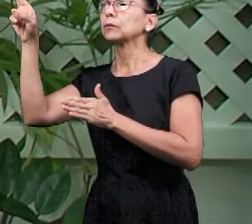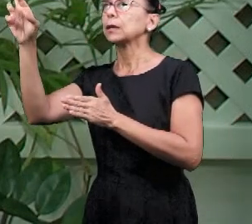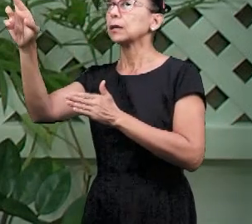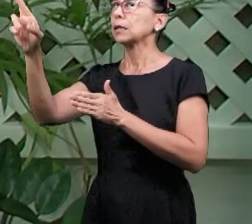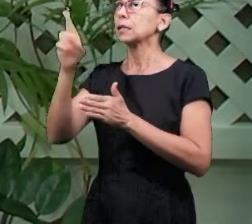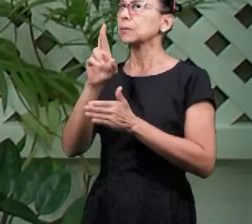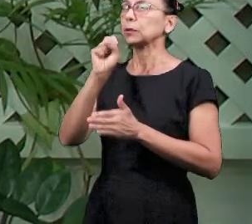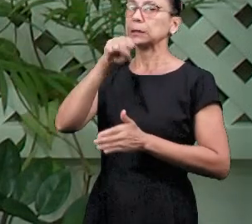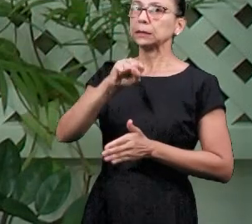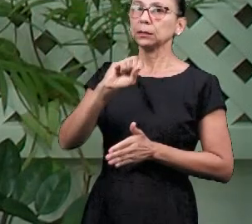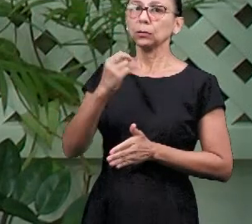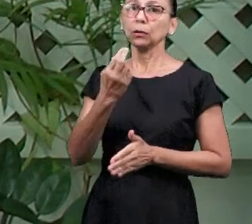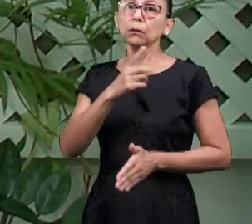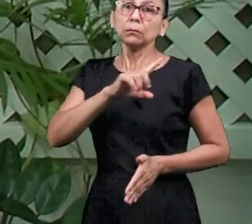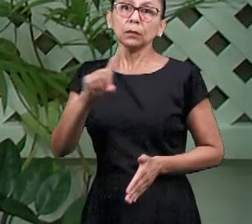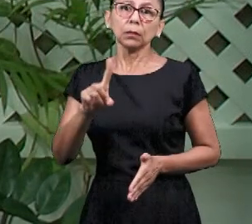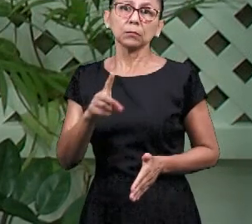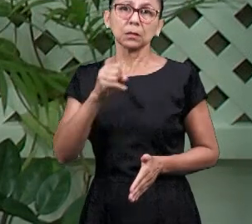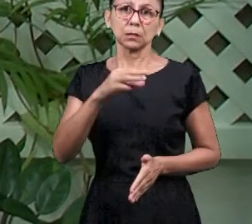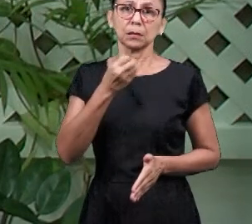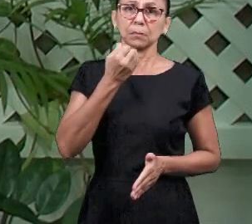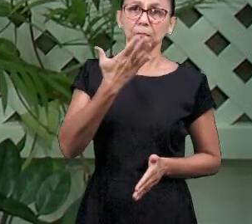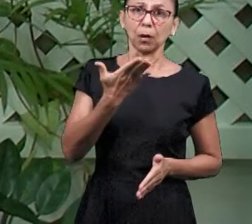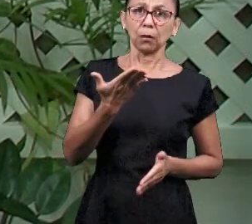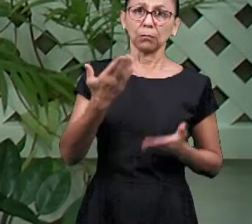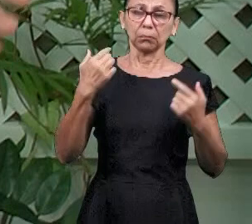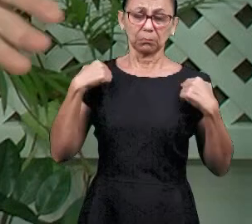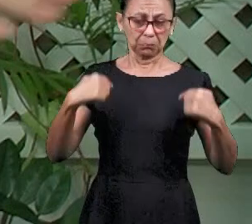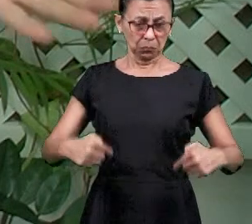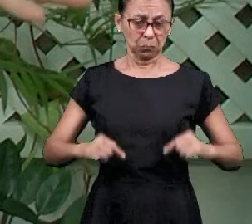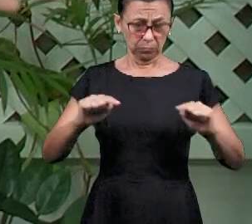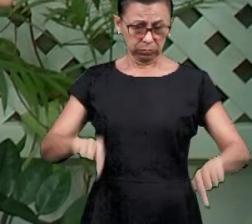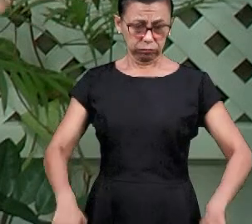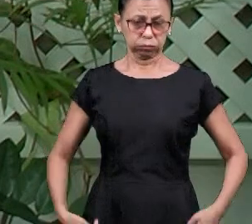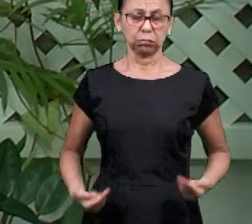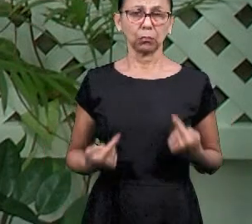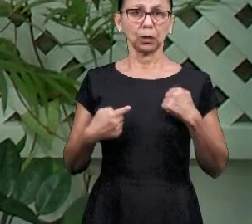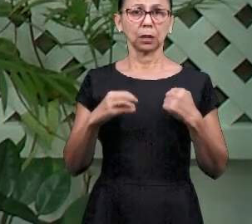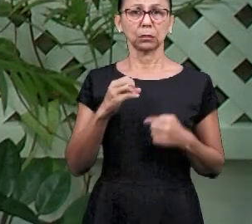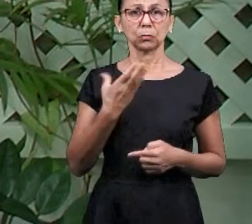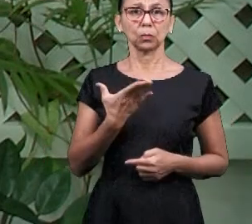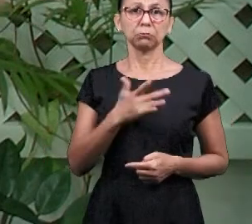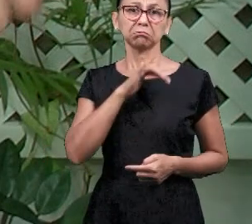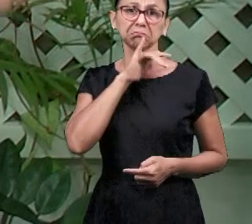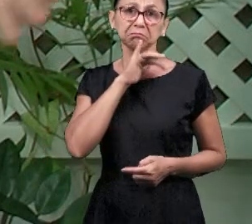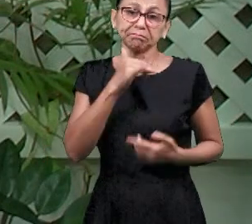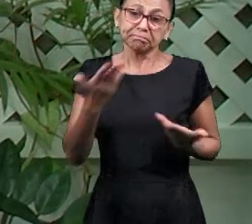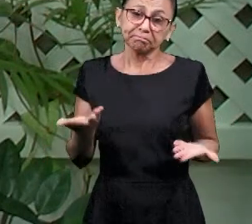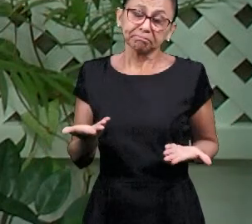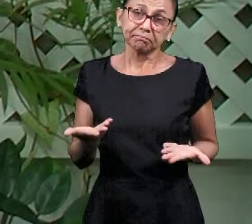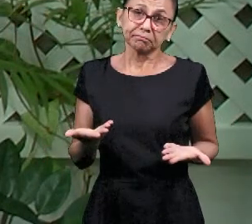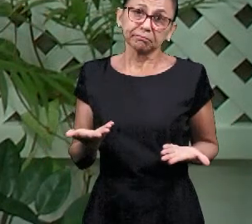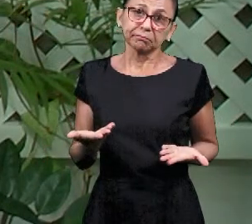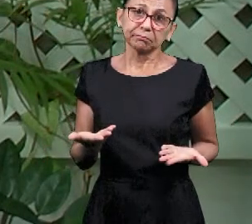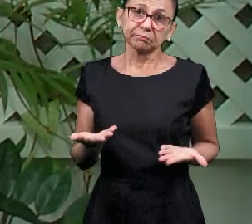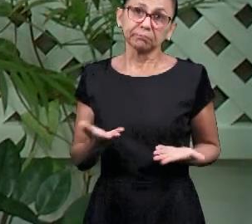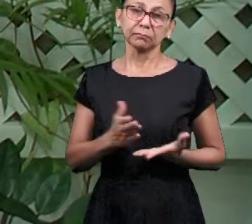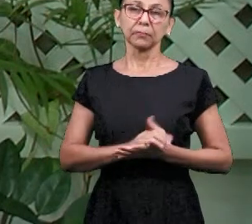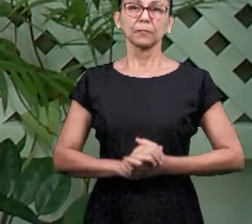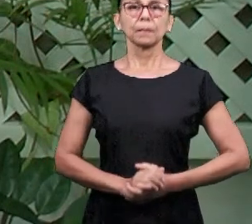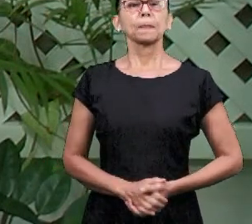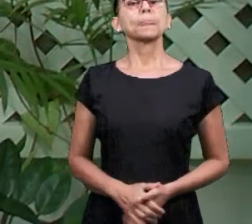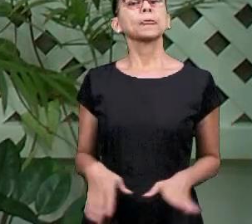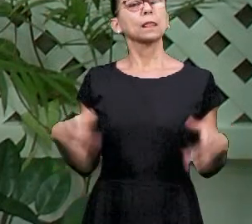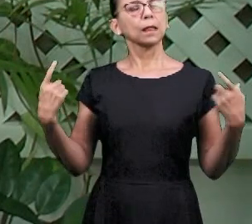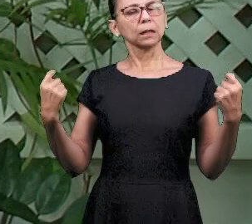tel endroit, je ne vais pas prendre le vaccin. Regardez bien, ça ne se passe pas comme ça. Consultez le Seigneur, faites les choses correctement parce que